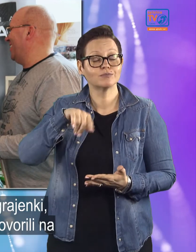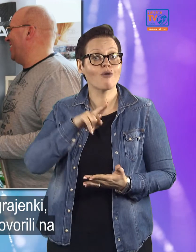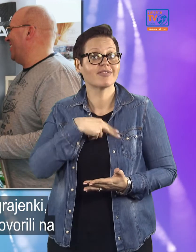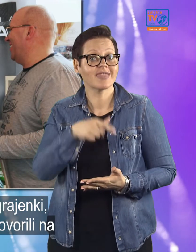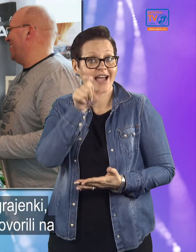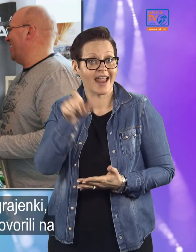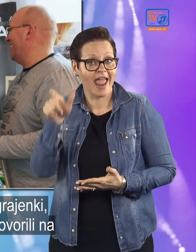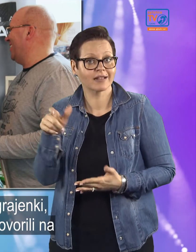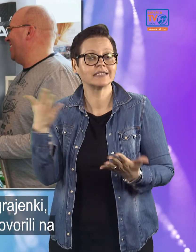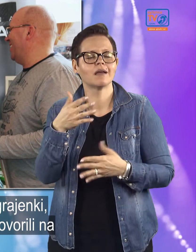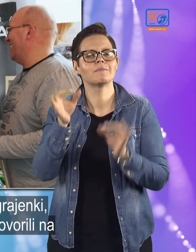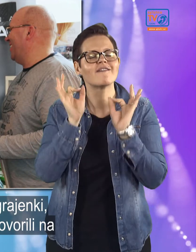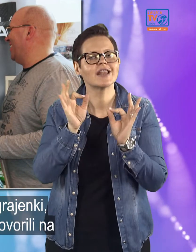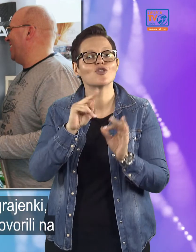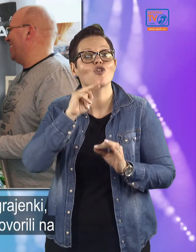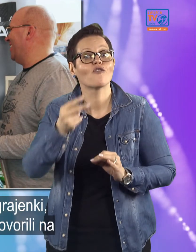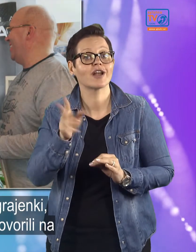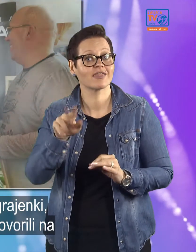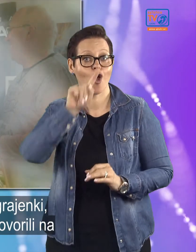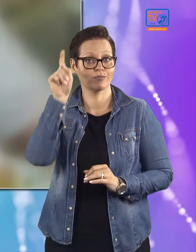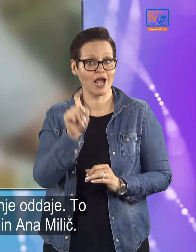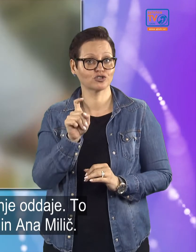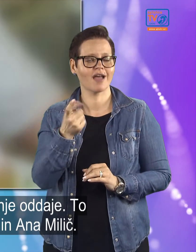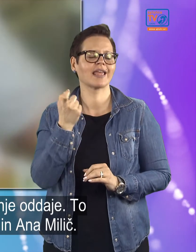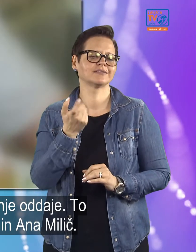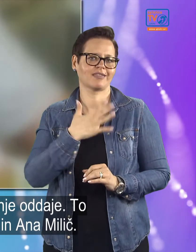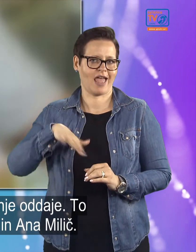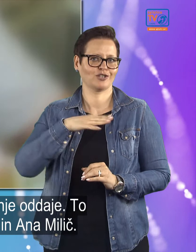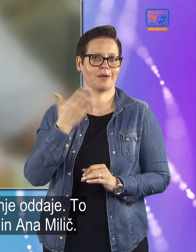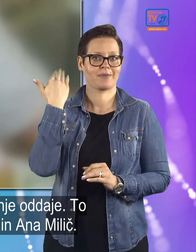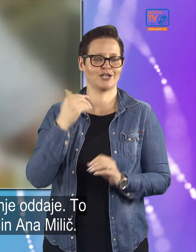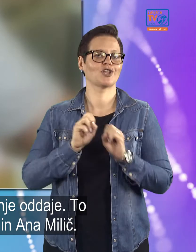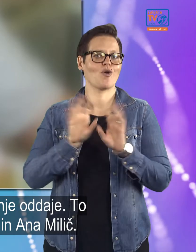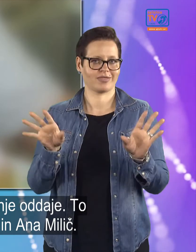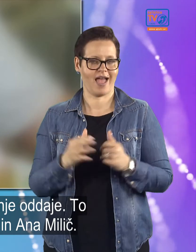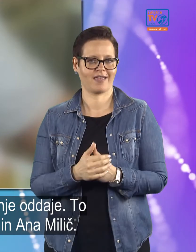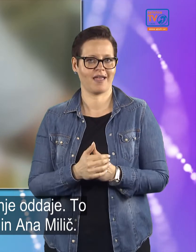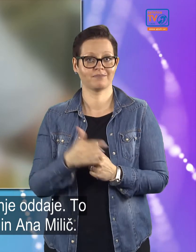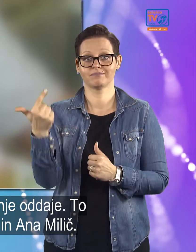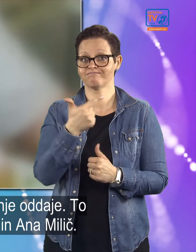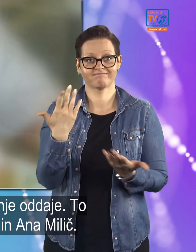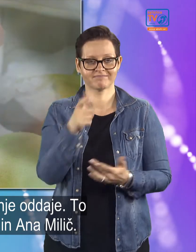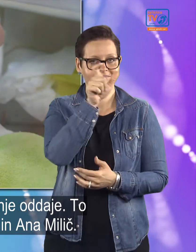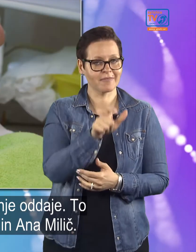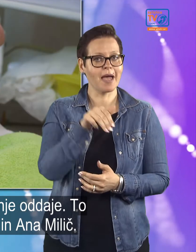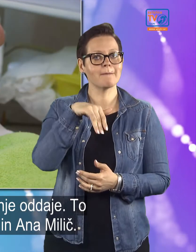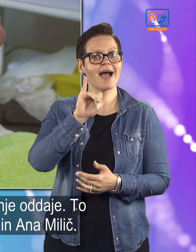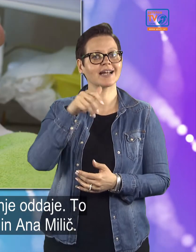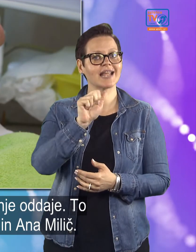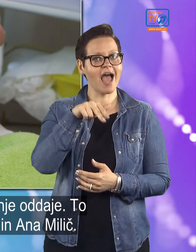Izžrebali smo nagrajenki, ki sta pravilno odgovorili na vprašanje iz naše prejšnje oddaje. To